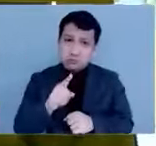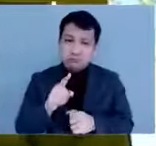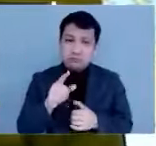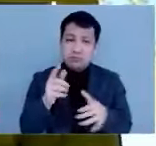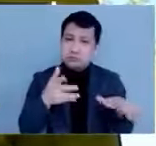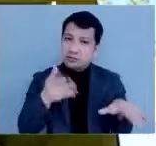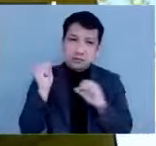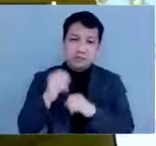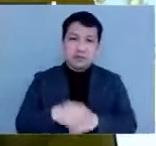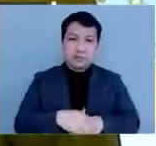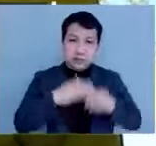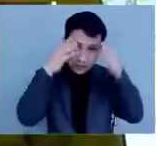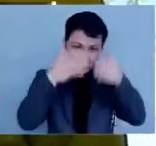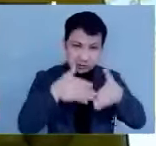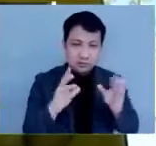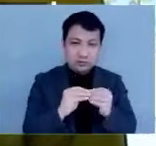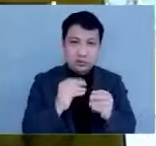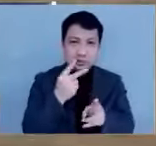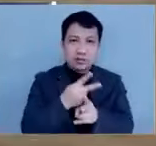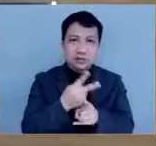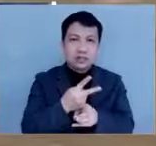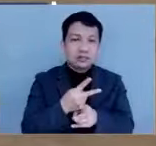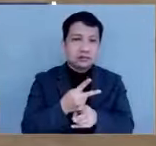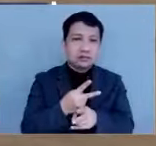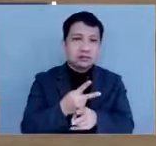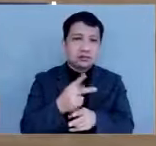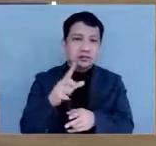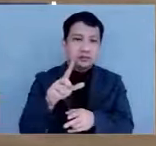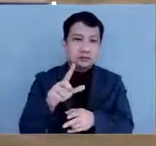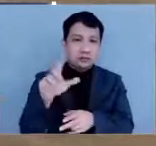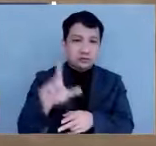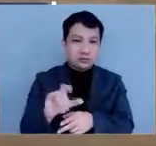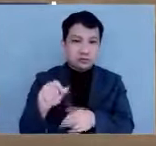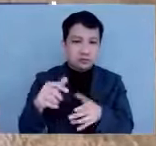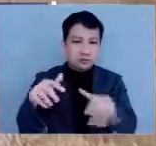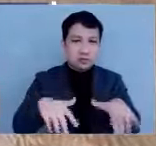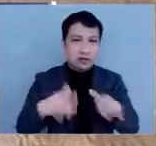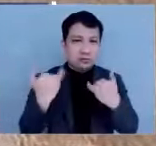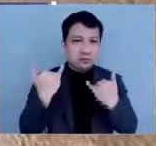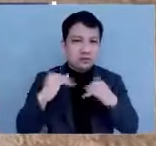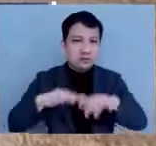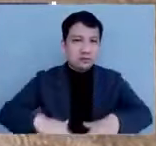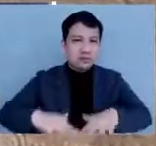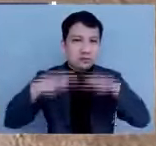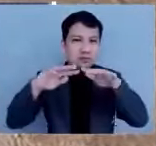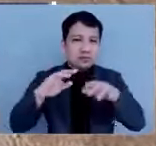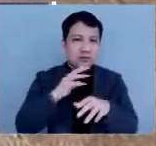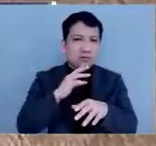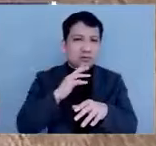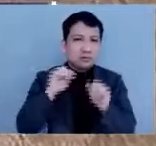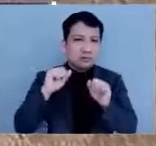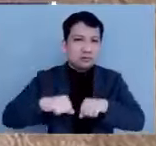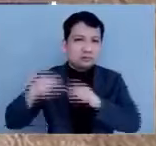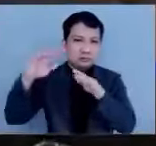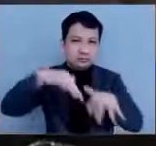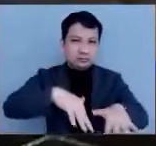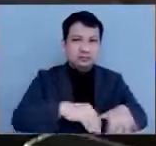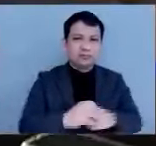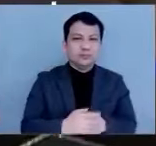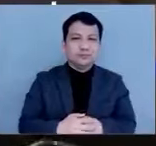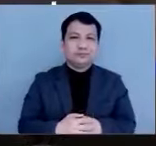Tinututukan din ng LGU ang City Camp Lagoon sa barangay Lower Rockwari dahil sa posibleng pag-apaw na maaaring magdulot ng baha.